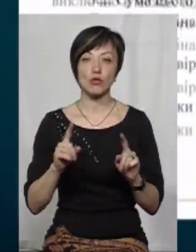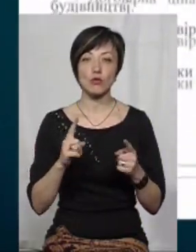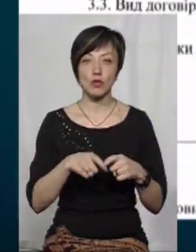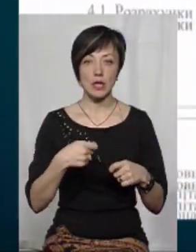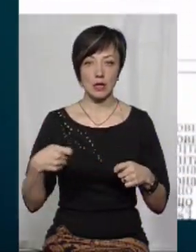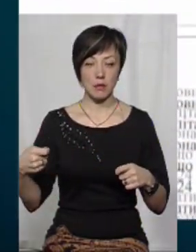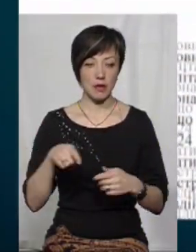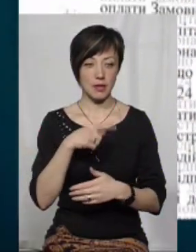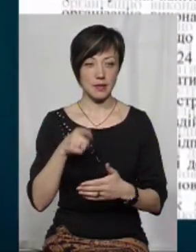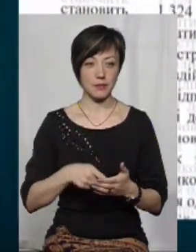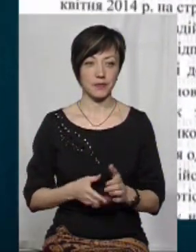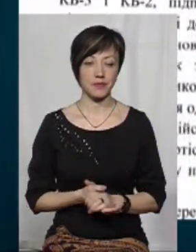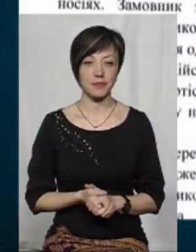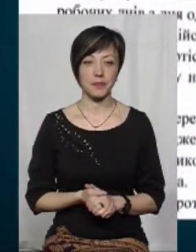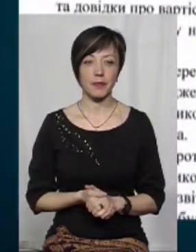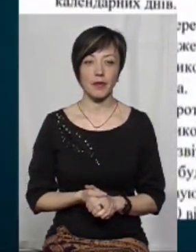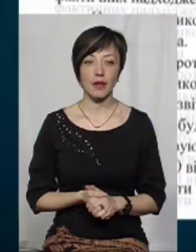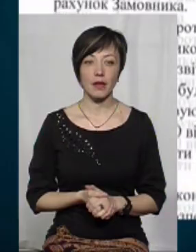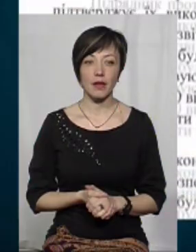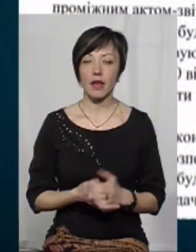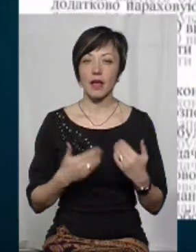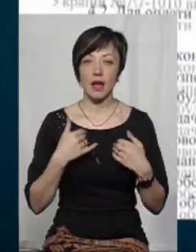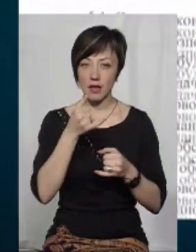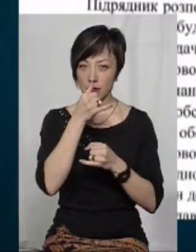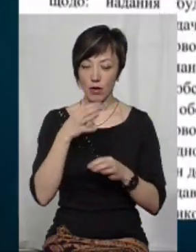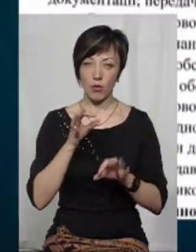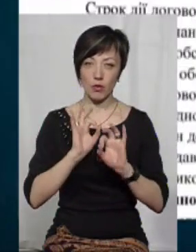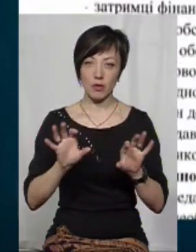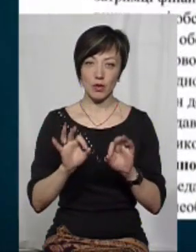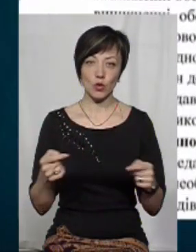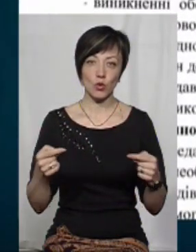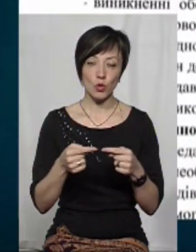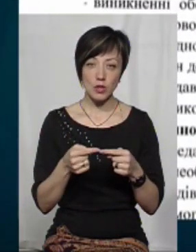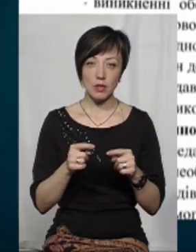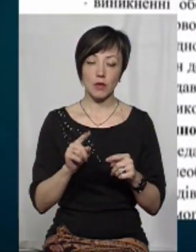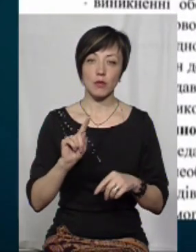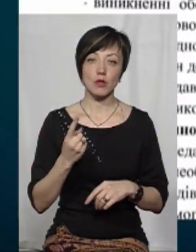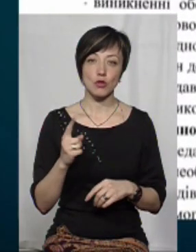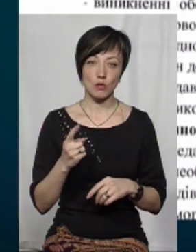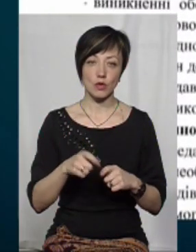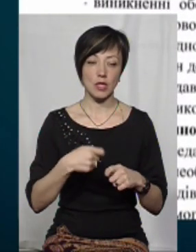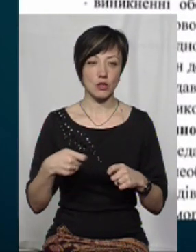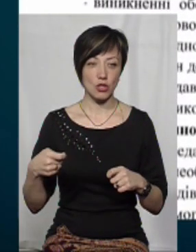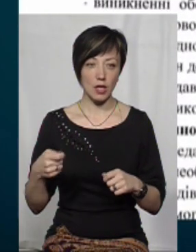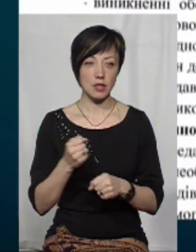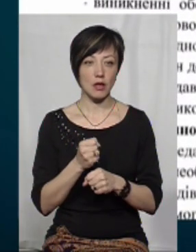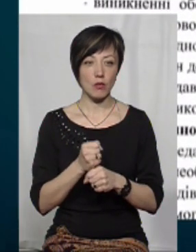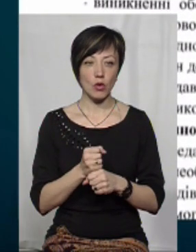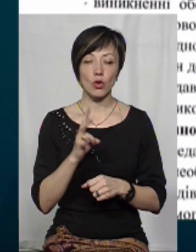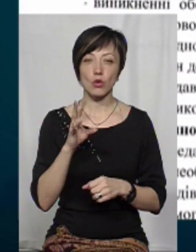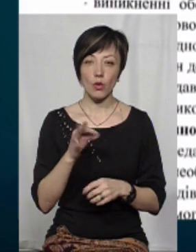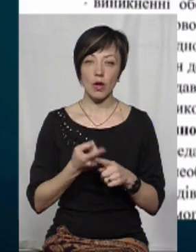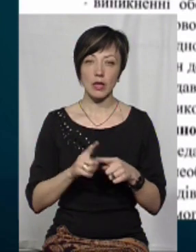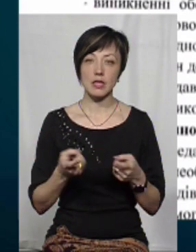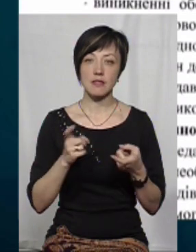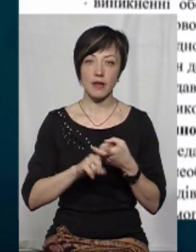Чому затримались? Я не можу вам точно сказати, чому задержались роботи, але, видимо,